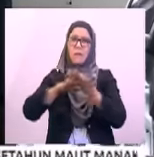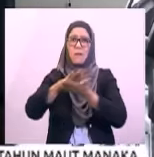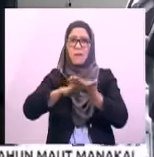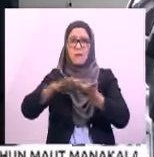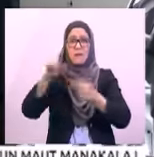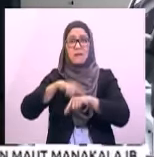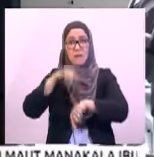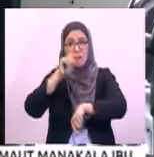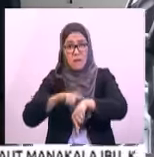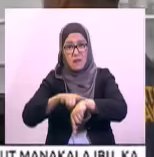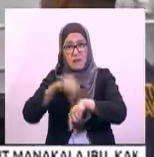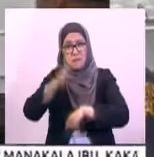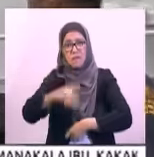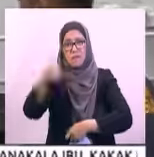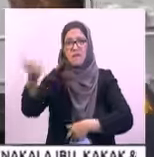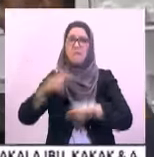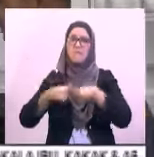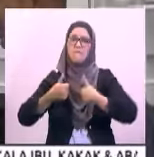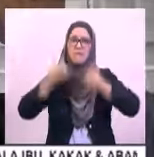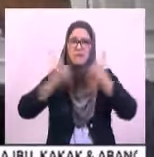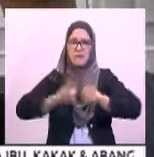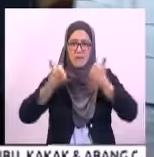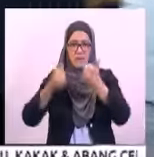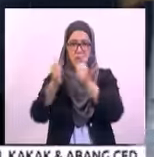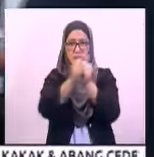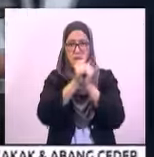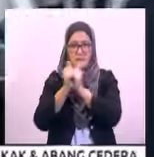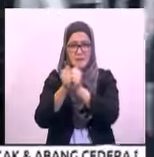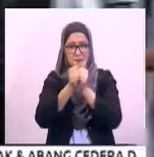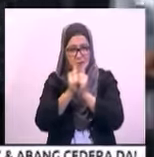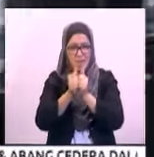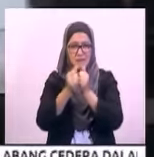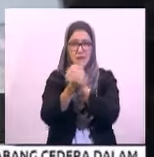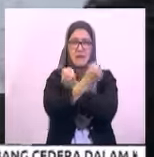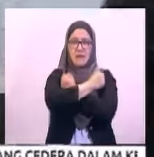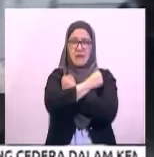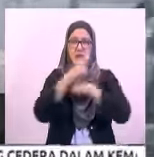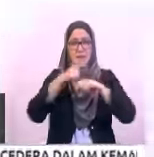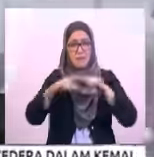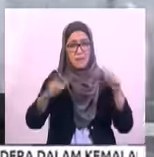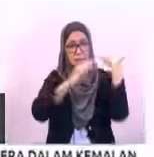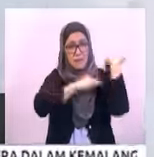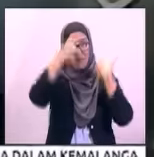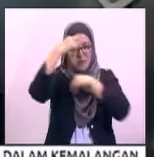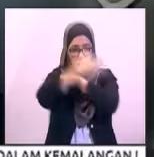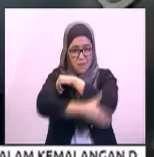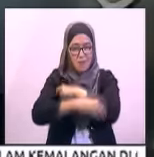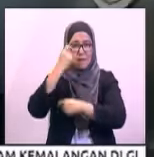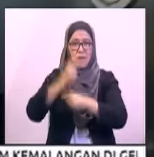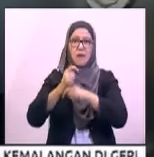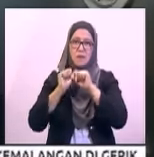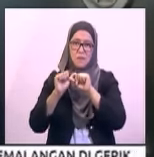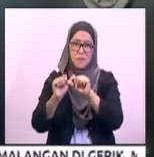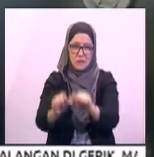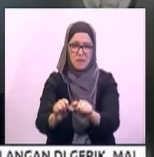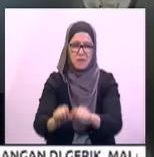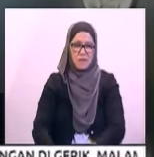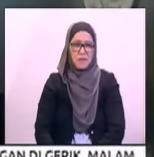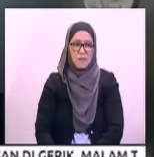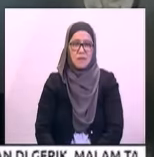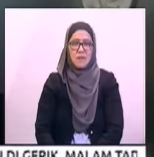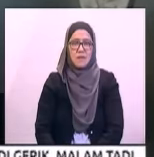yang tersayang. Namun, tanggungjawab kepada negara tetap perlu diteruskan. Tahun ini first time